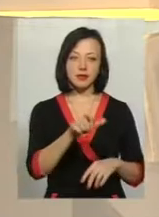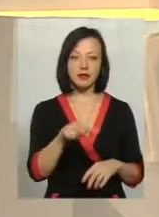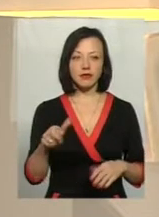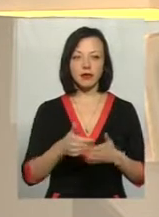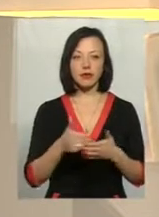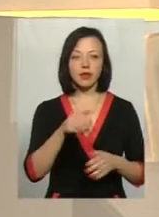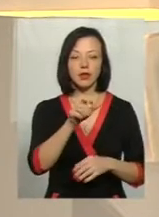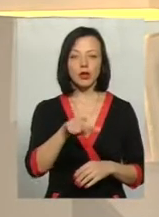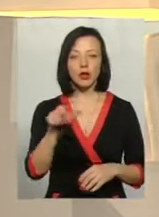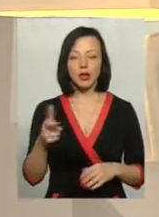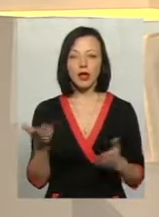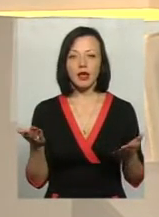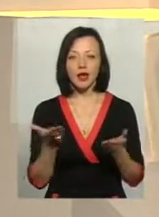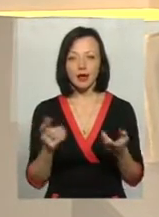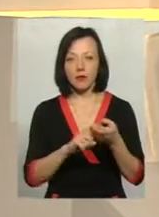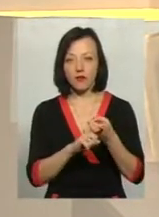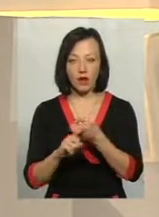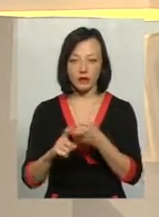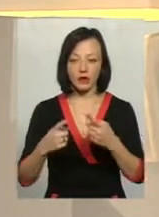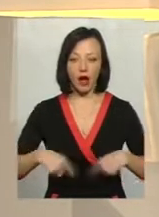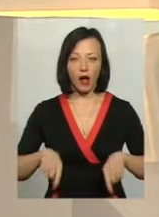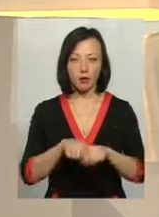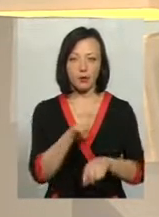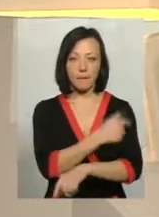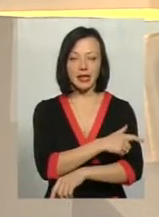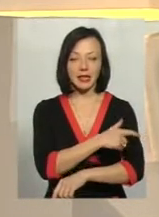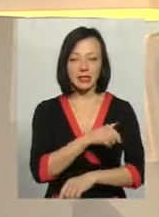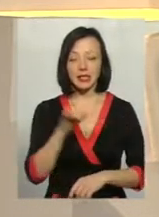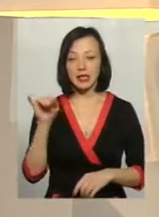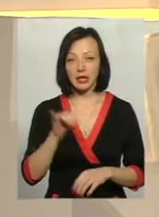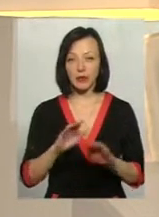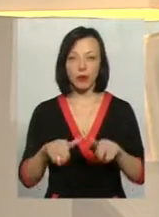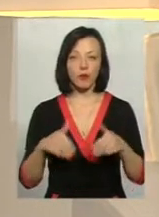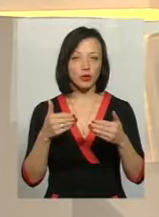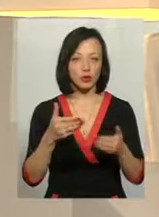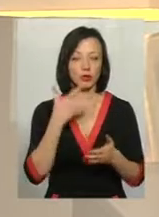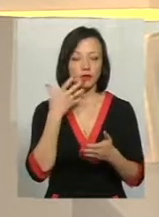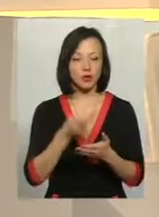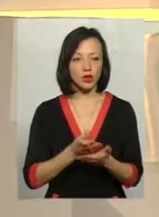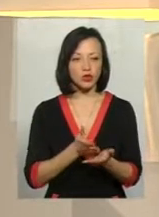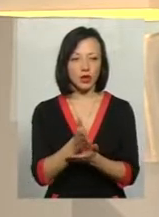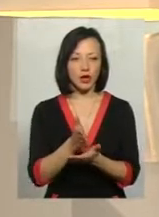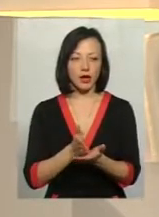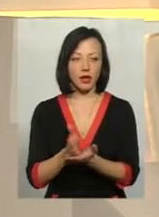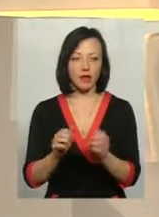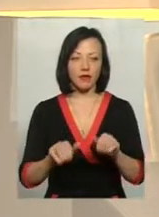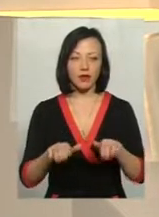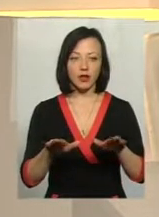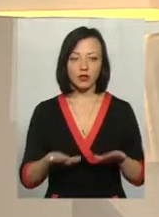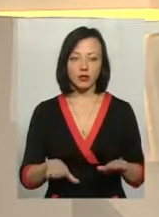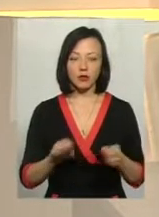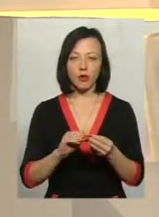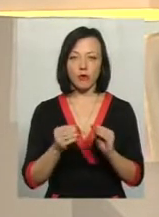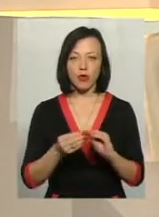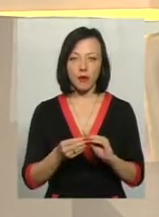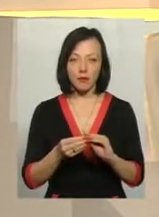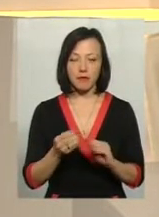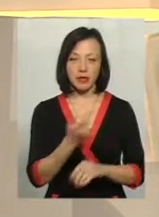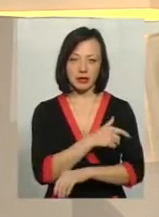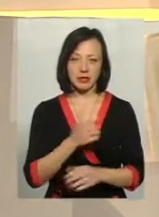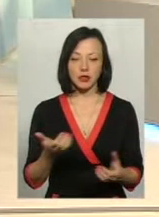які безпосередньо дотичні до галузі медицини і пропонують свої шляхи вирішення проблем галузі медицини.